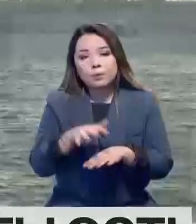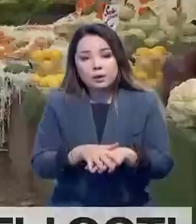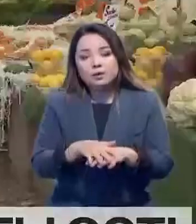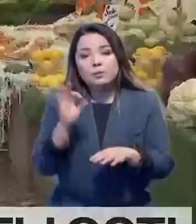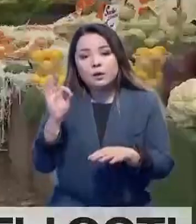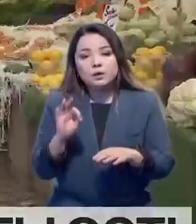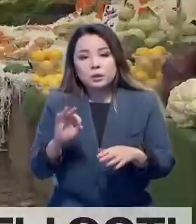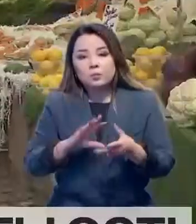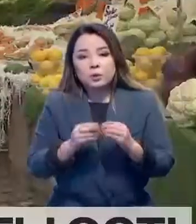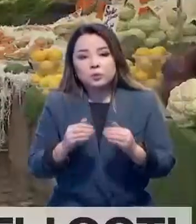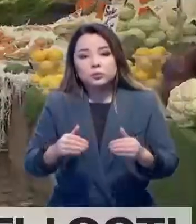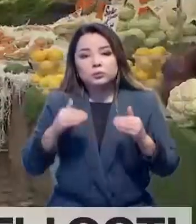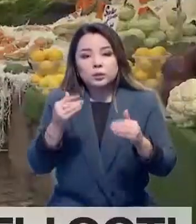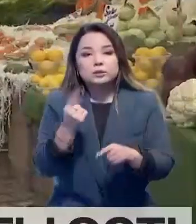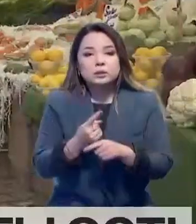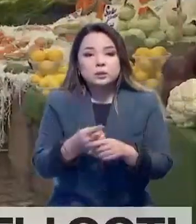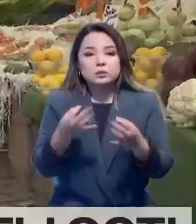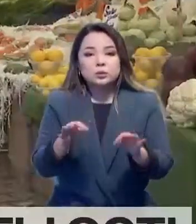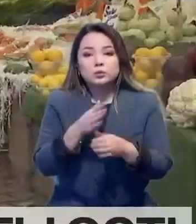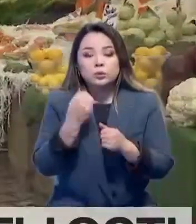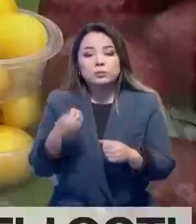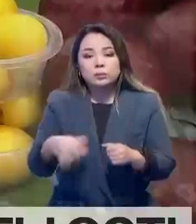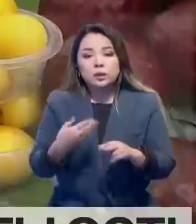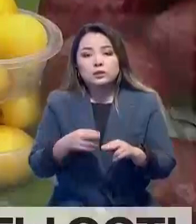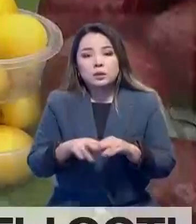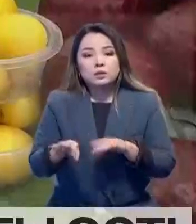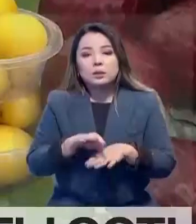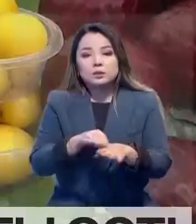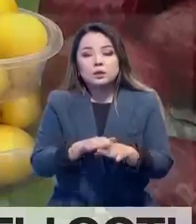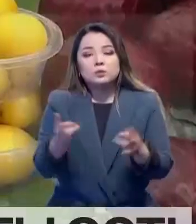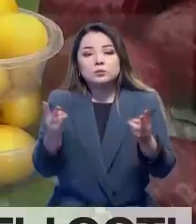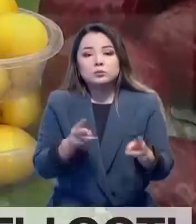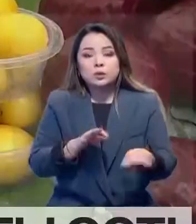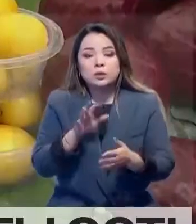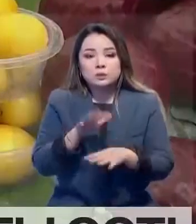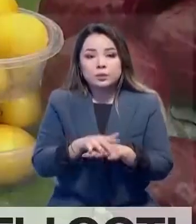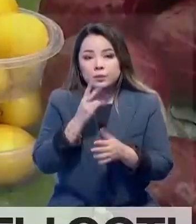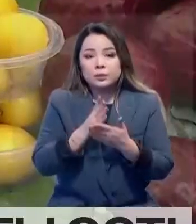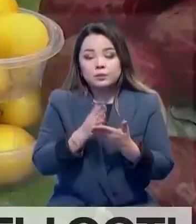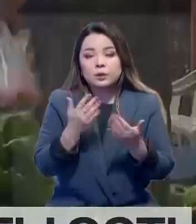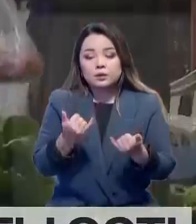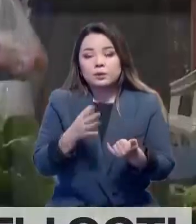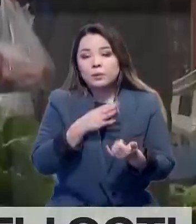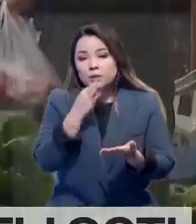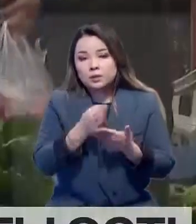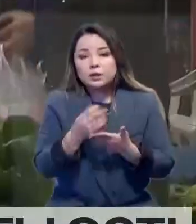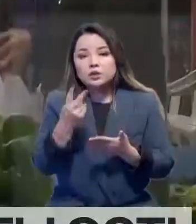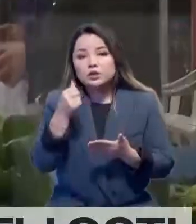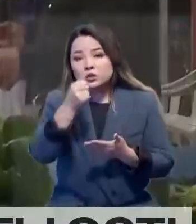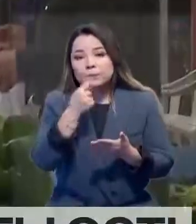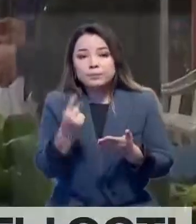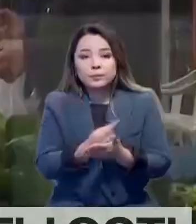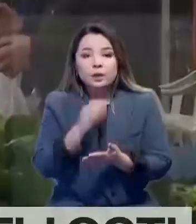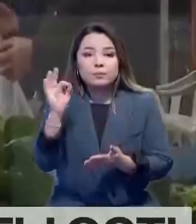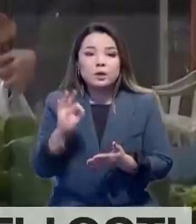мөлшерлемені көтеруге рұқсат бермеді. Ал қымбатшылықты тежеу үшін қажет шара. Орталық банк басшысы ауысқаннан кейін биыл жазда кейінгі 2 жылда алғаш